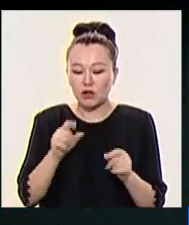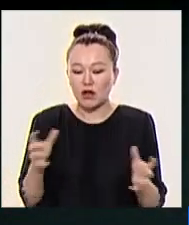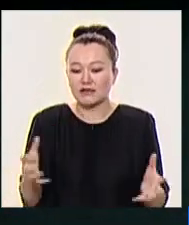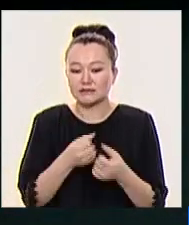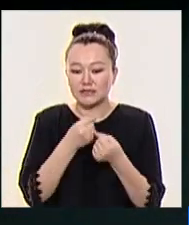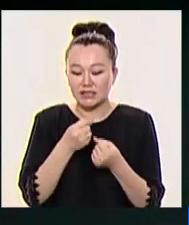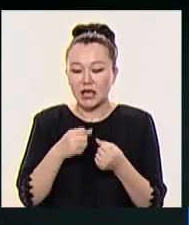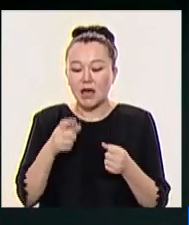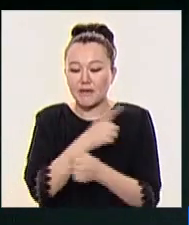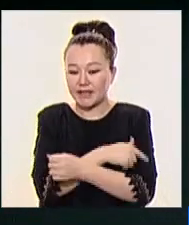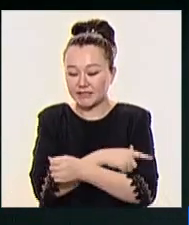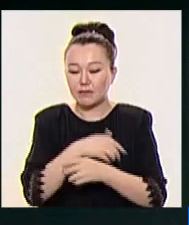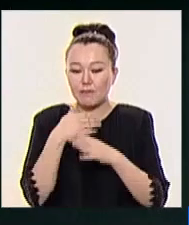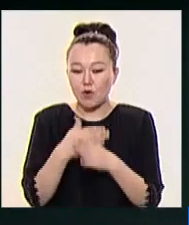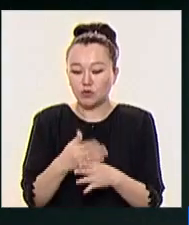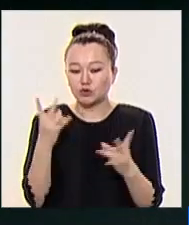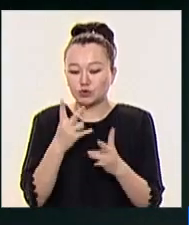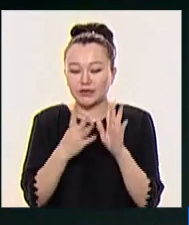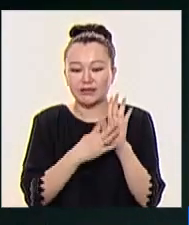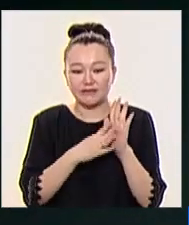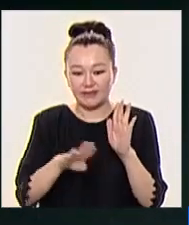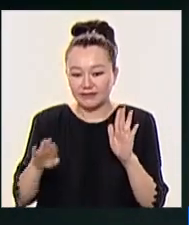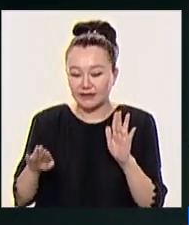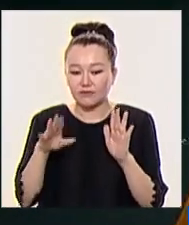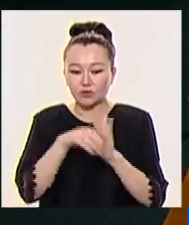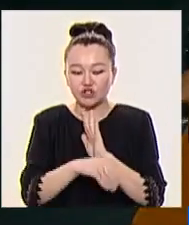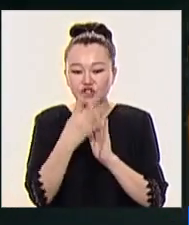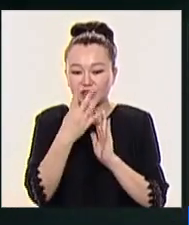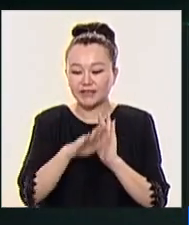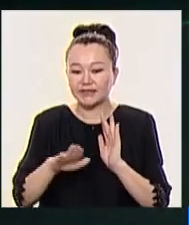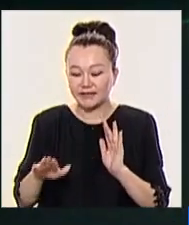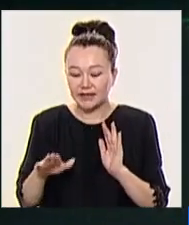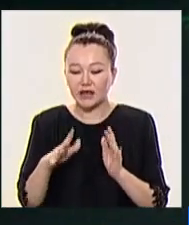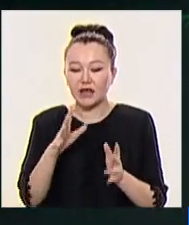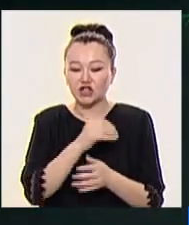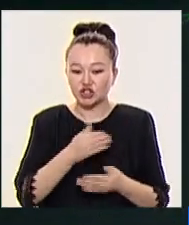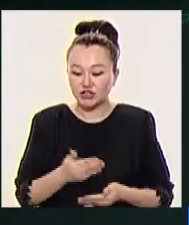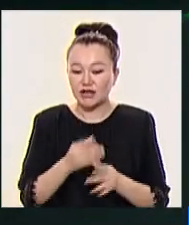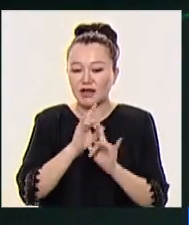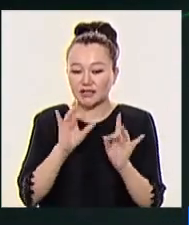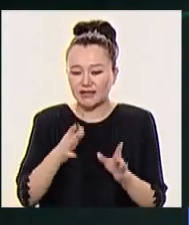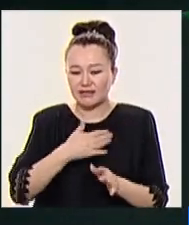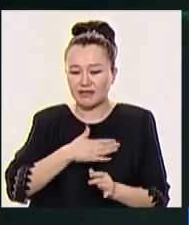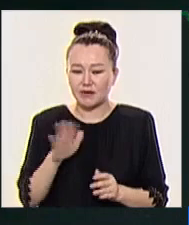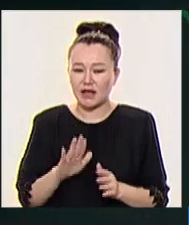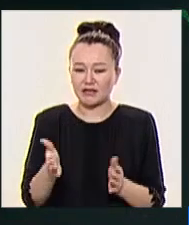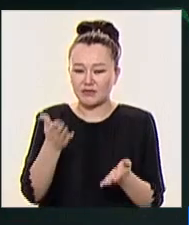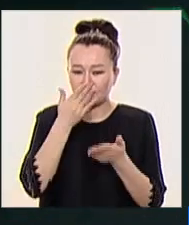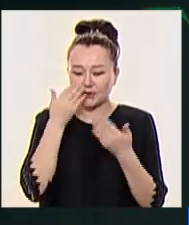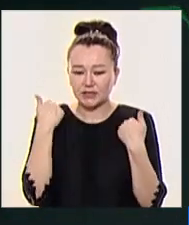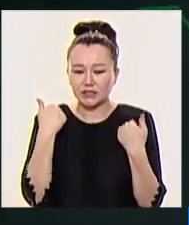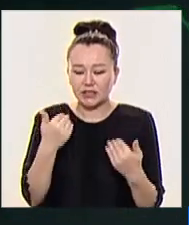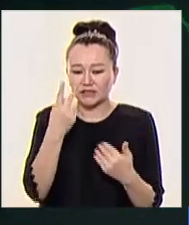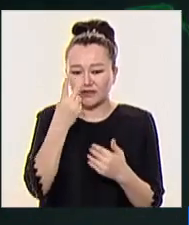эвакуировали. Медицинская помощь понадобилась 9, включая 4 детей. Жители рассказали, что неприятный запах почувствовали